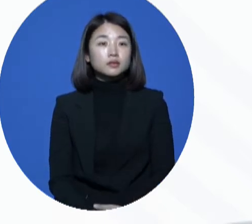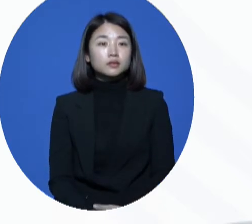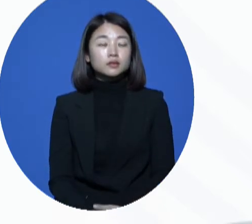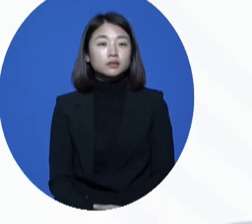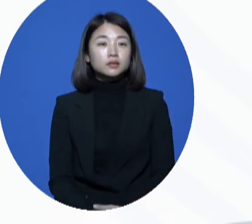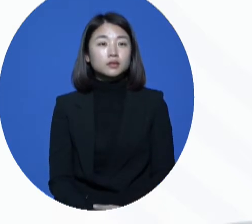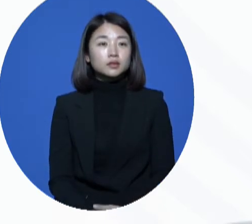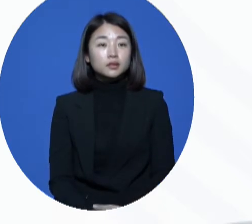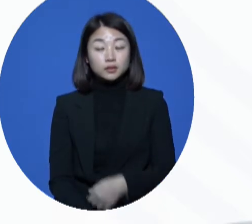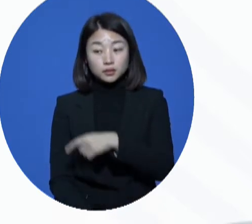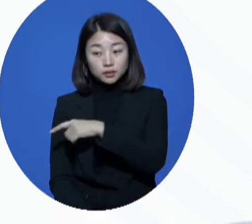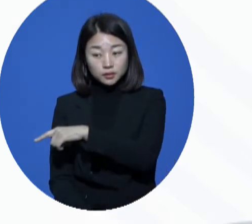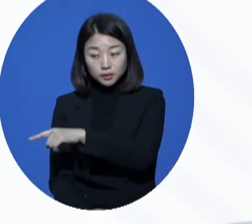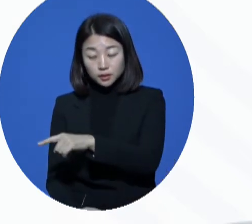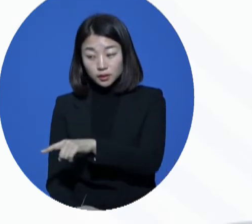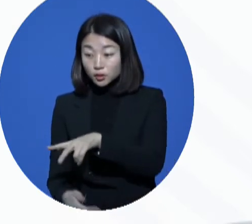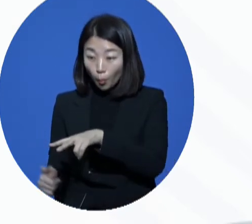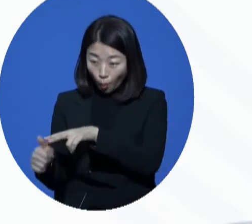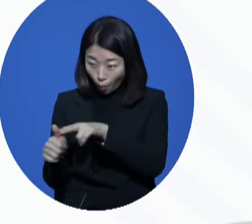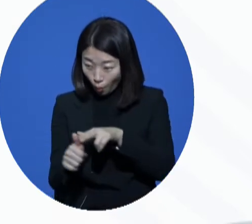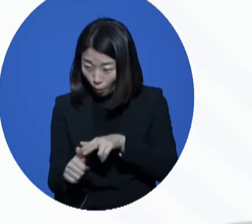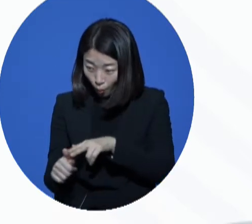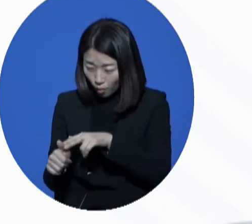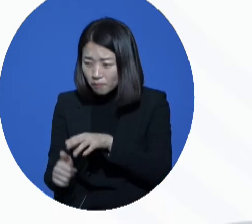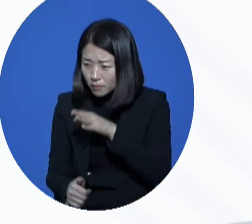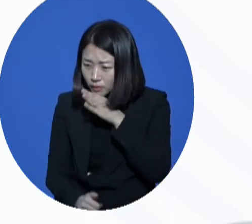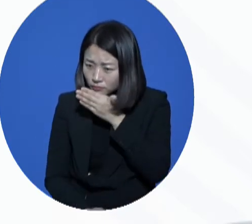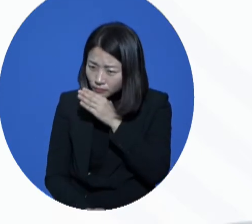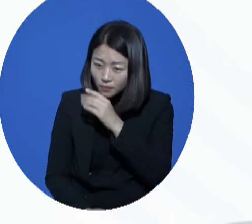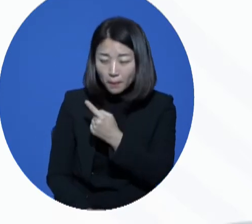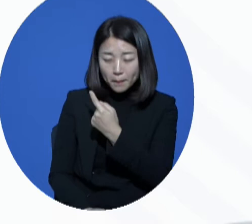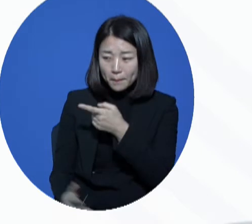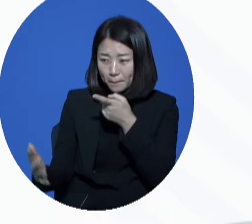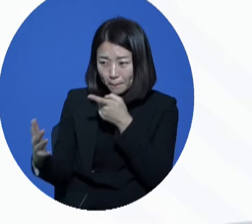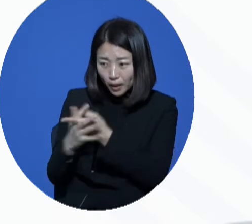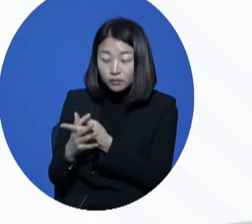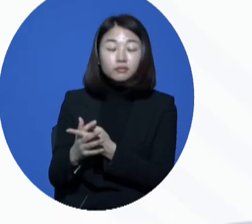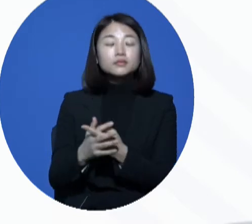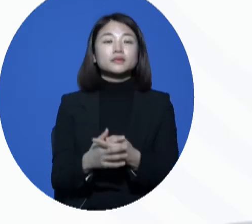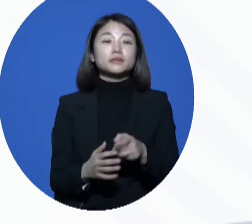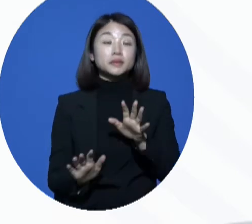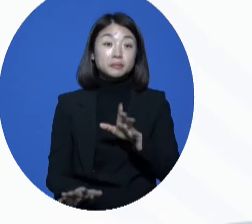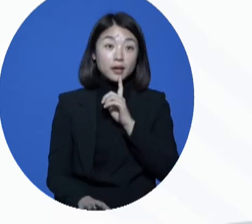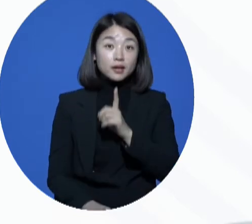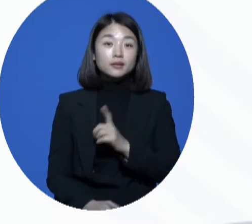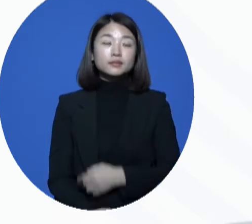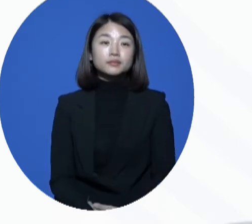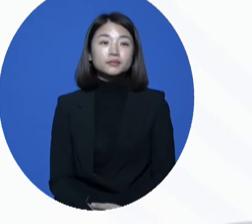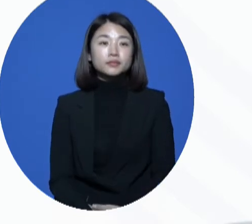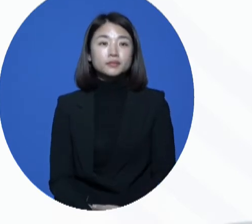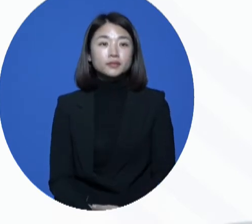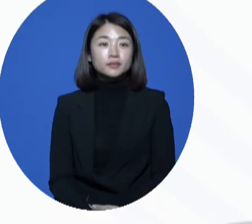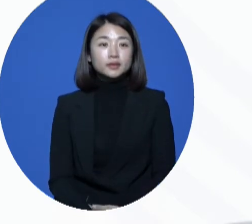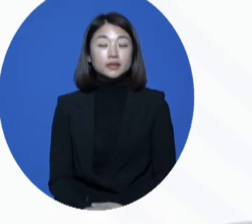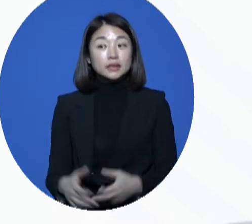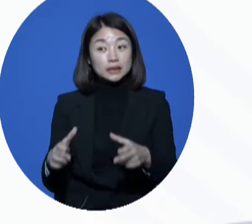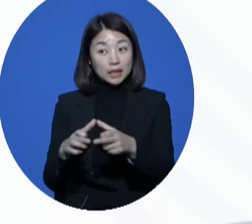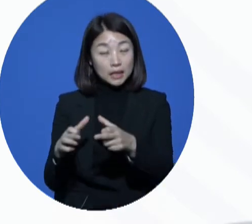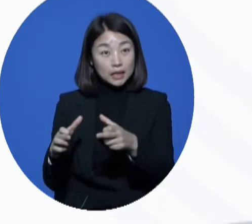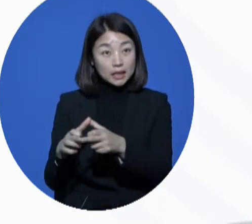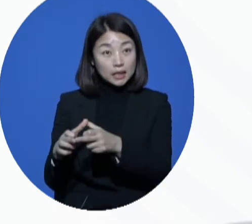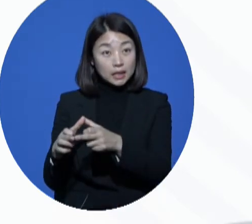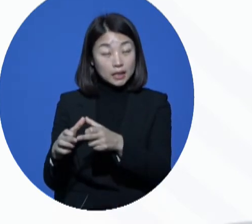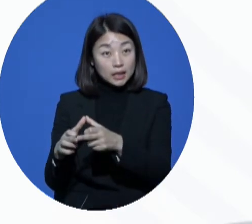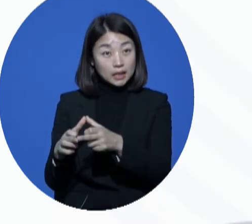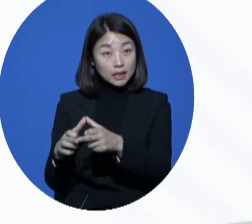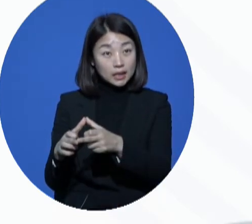권익공호기관을 통해서 이 사실들을 파악하기 위해서 파악하겠다고 말하고 있지만은 장애인 인권 침해